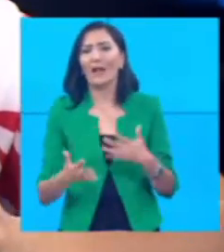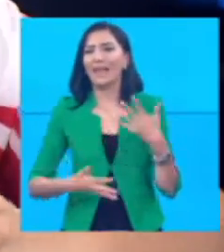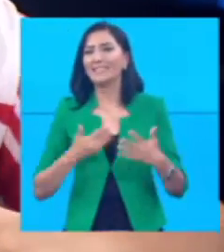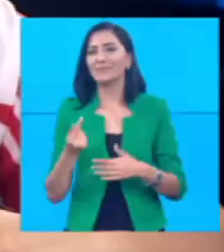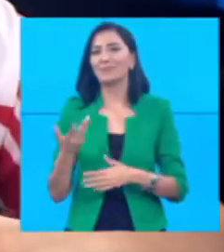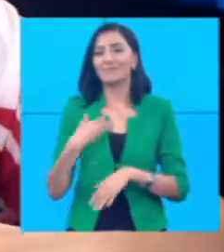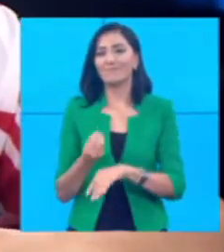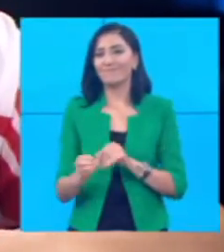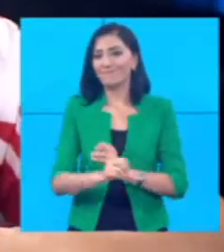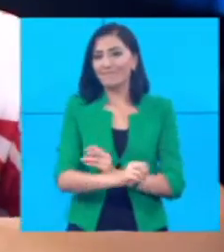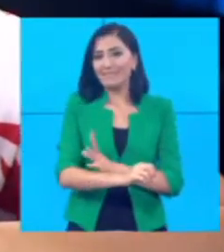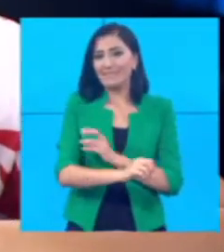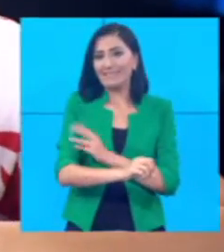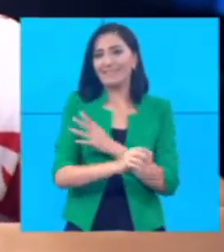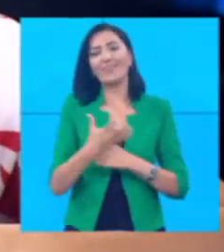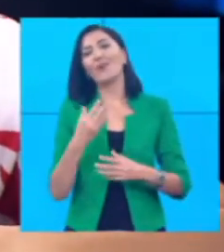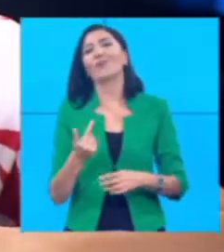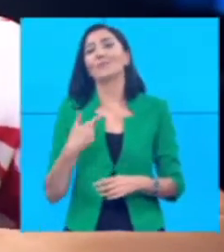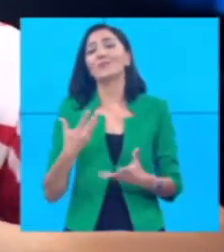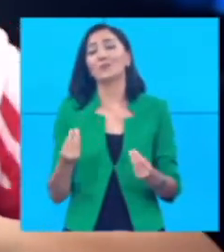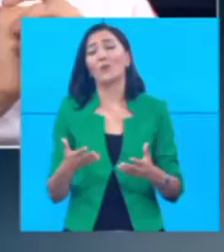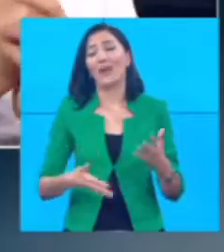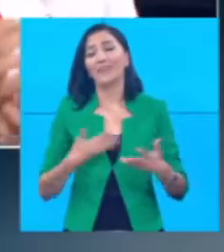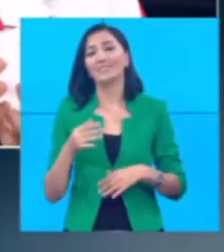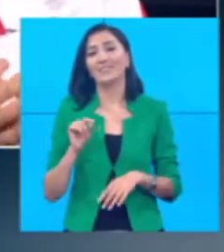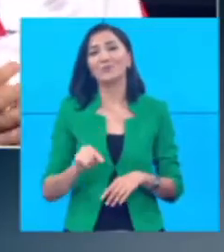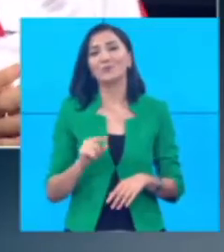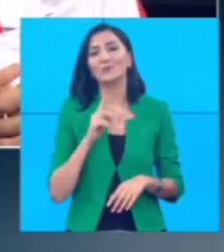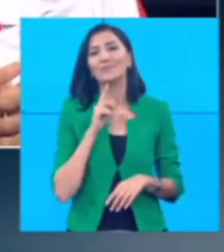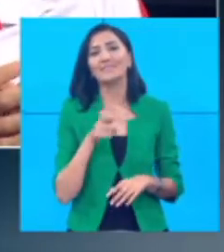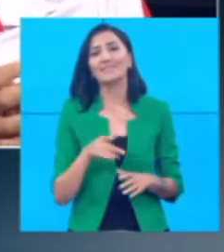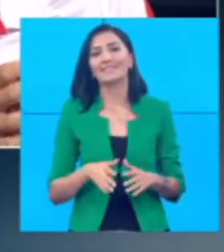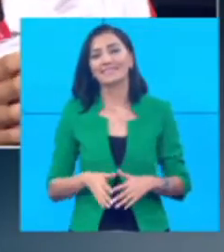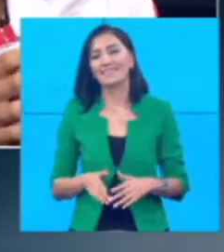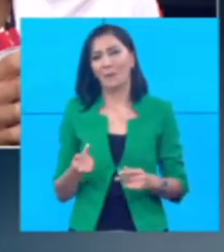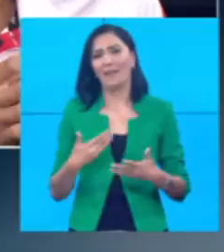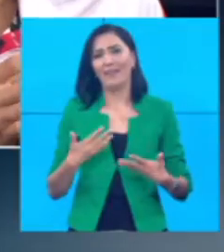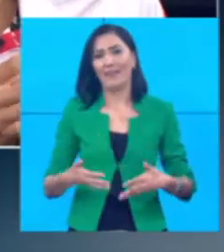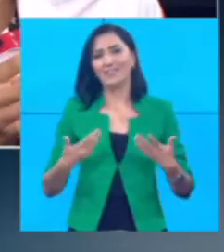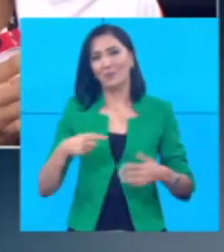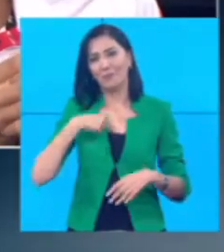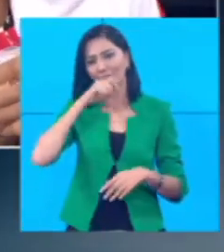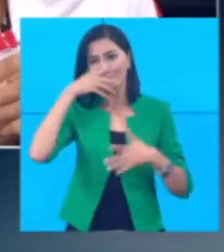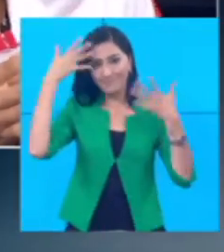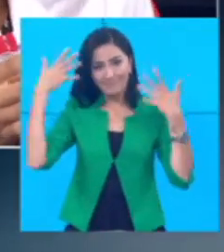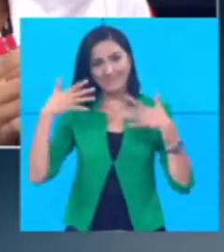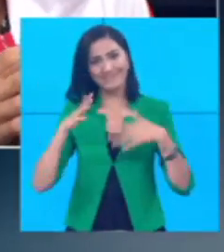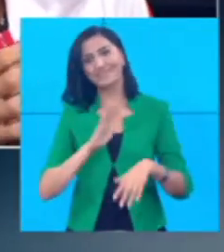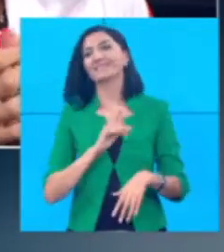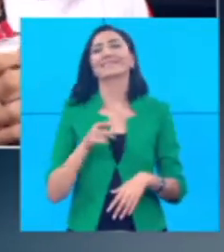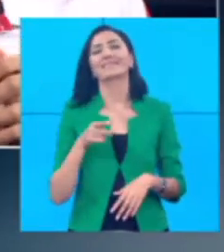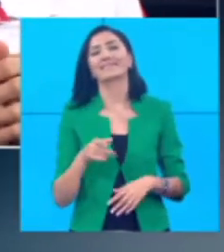çok heyecanlandım. Şimdi tüylerim diken diken oldu. Biraz anlatsana. Evet, ben de heyecanlıyım şu anda. Evet. Biz de heyecanlıyız. Bak ben nasıl